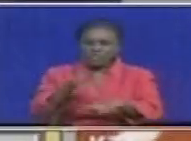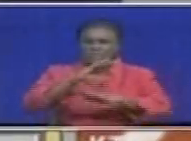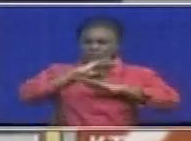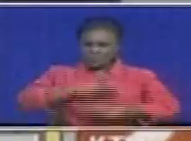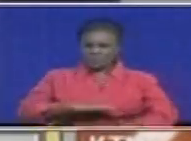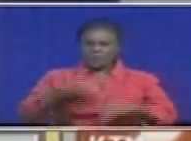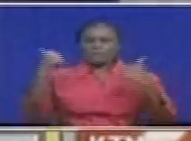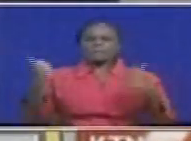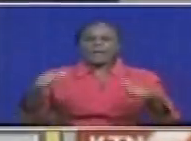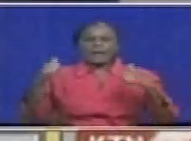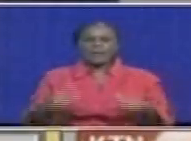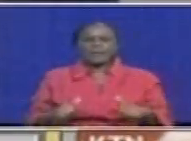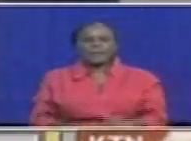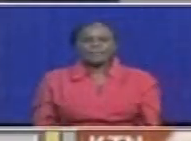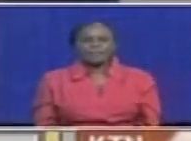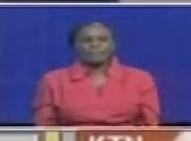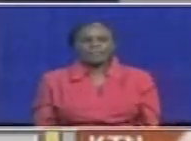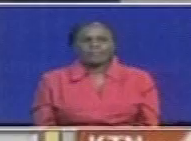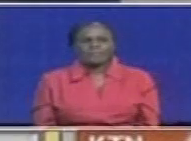inayoendelea.